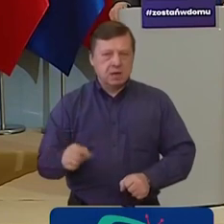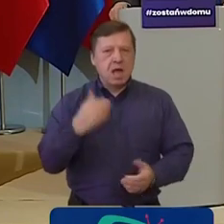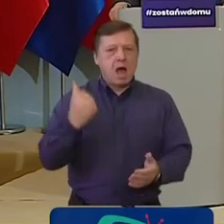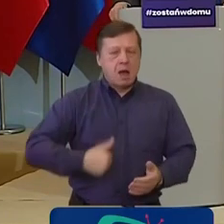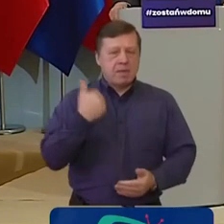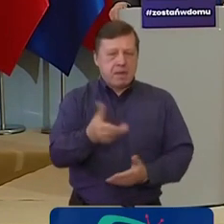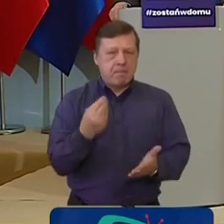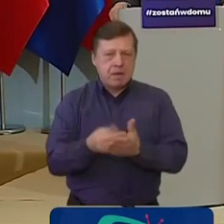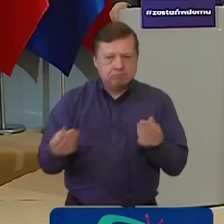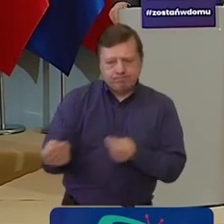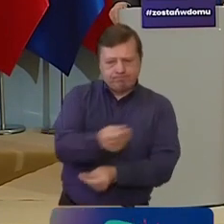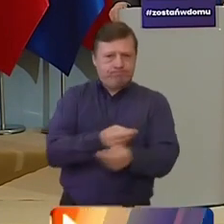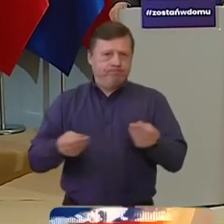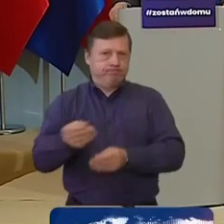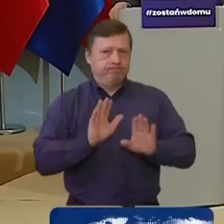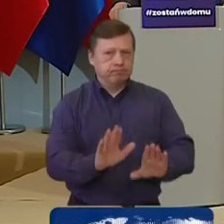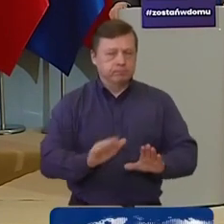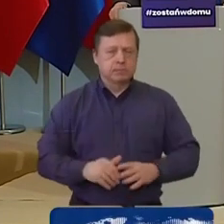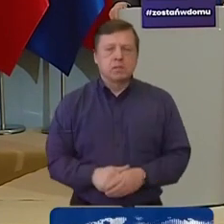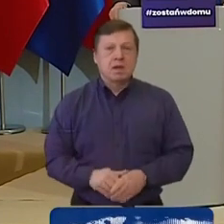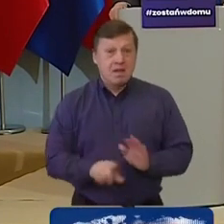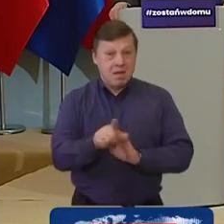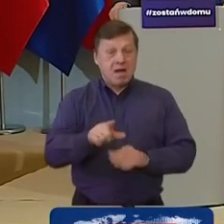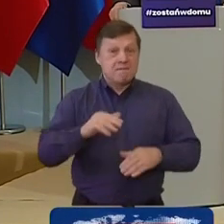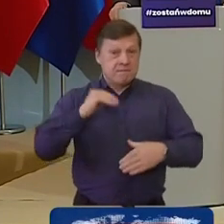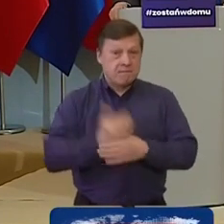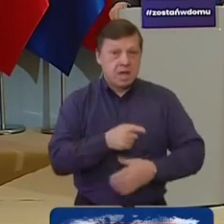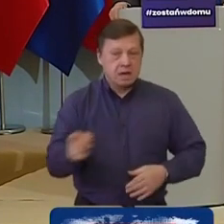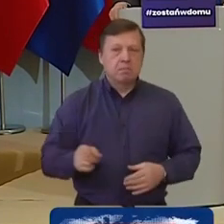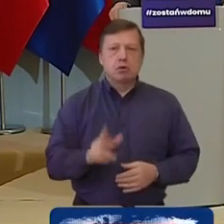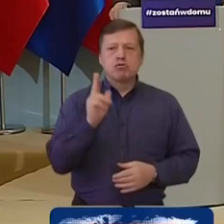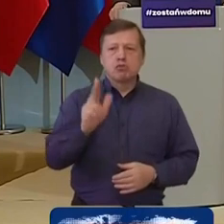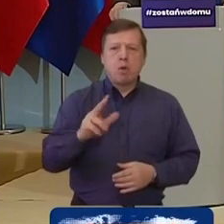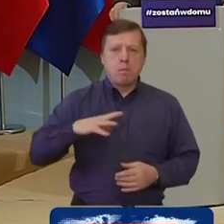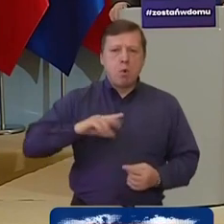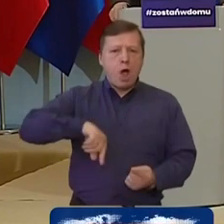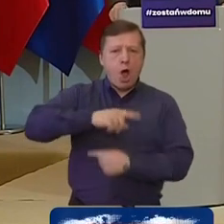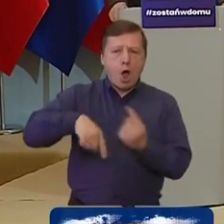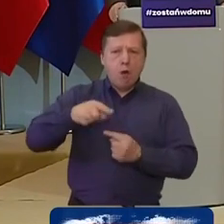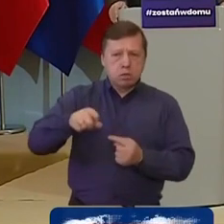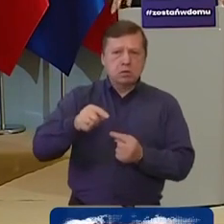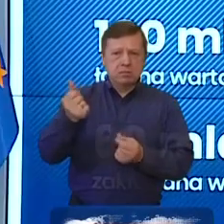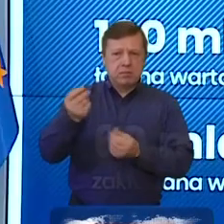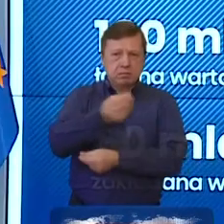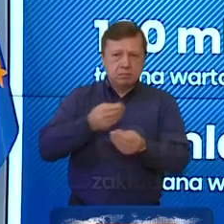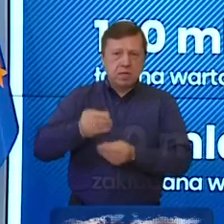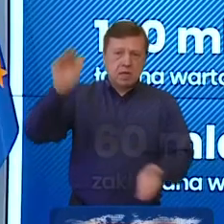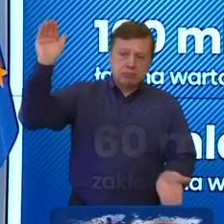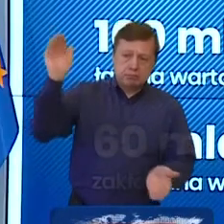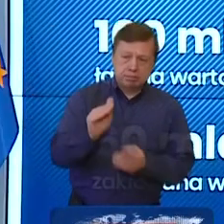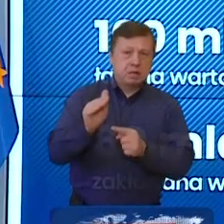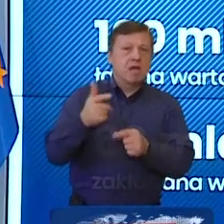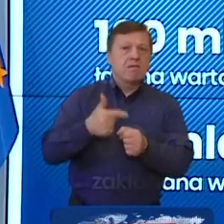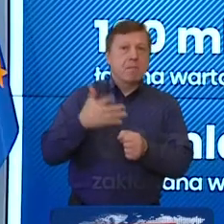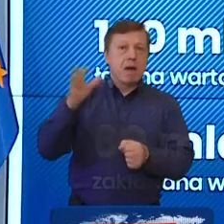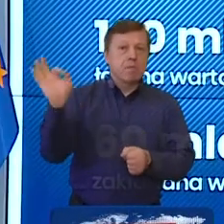płynności przedsiębiorców. Dla tych firm, których obroty spadły w ostatnim czasie o 25%. Bo